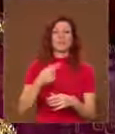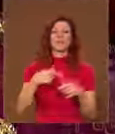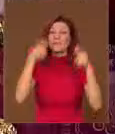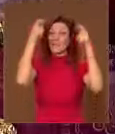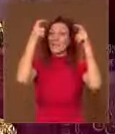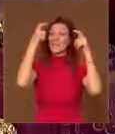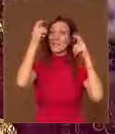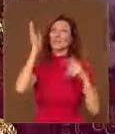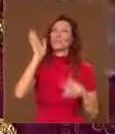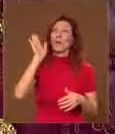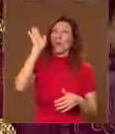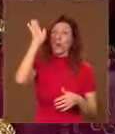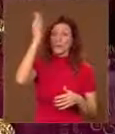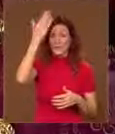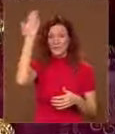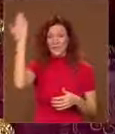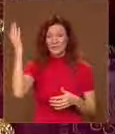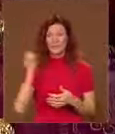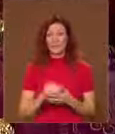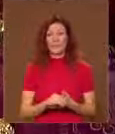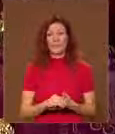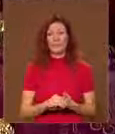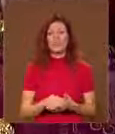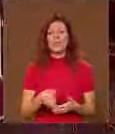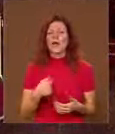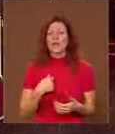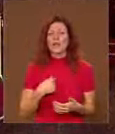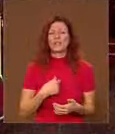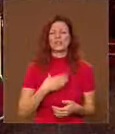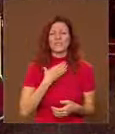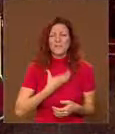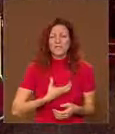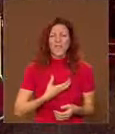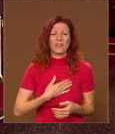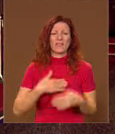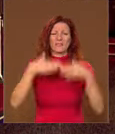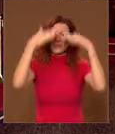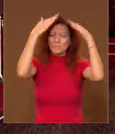в Божието царство наши духовници,